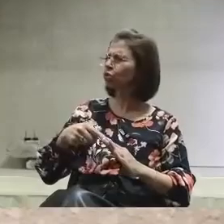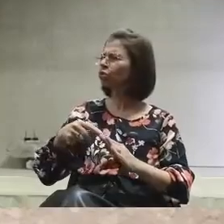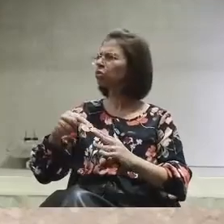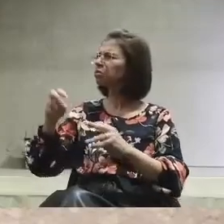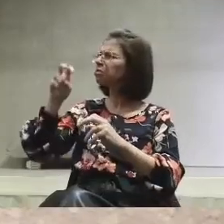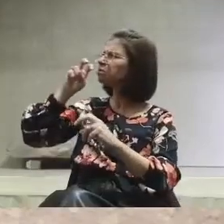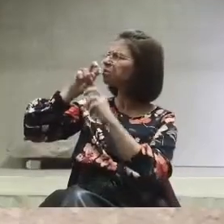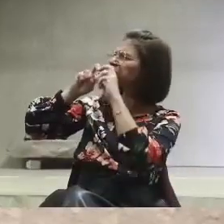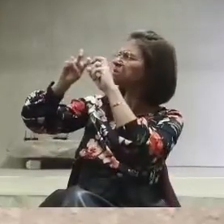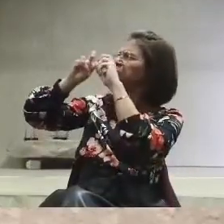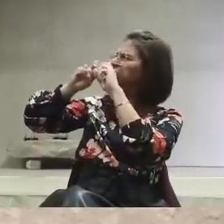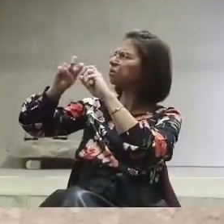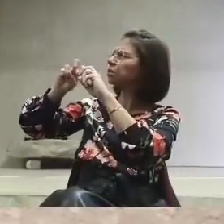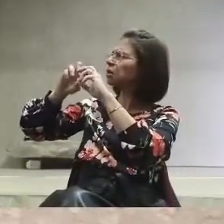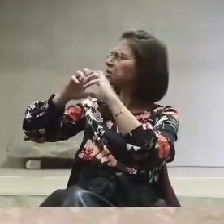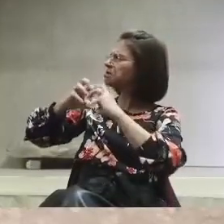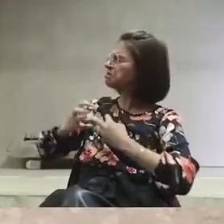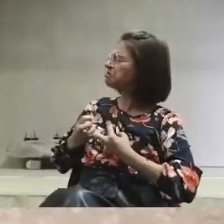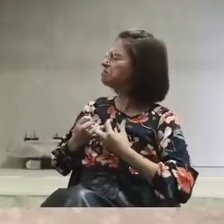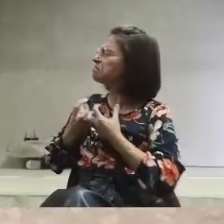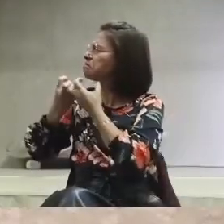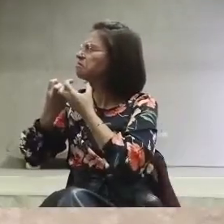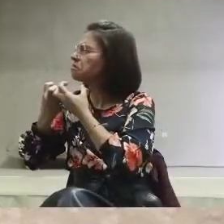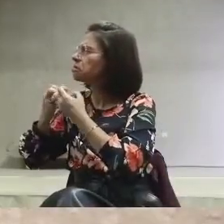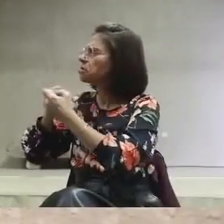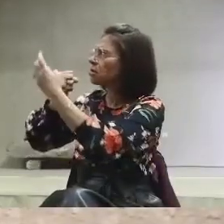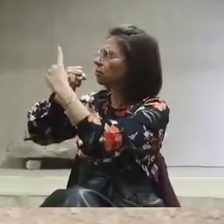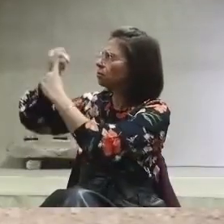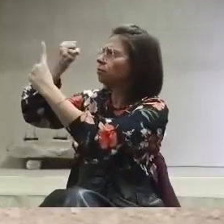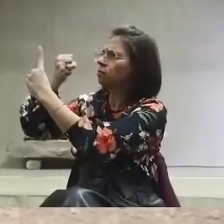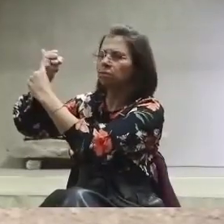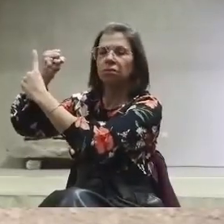Dieu. Sans la croix du calvaire,